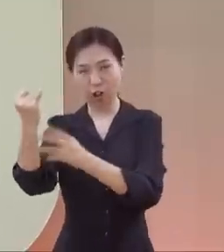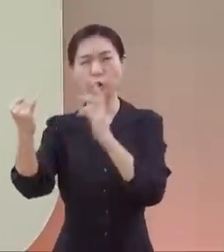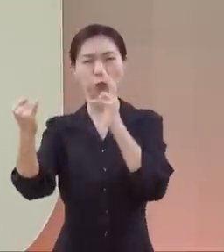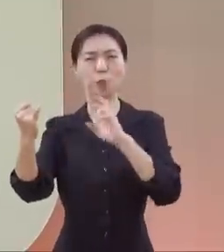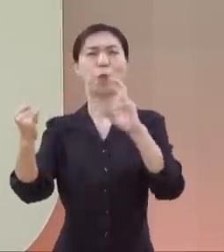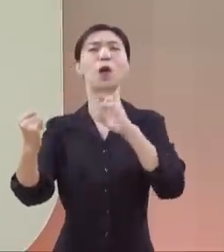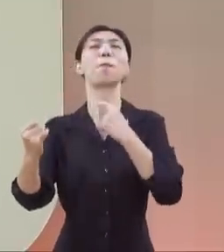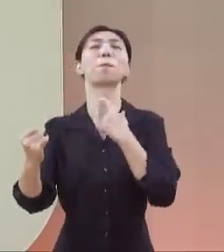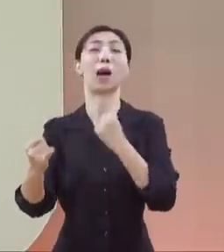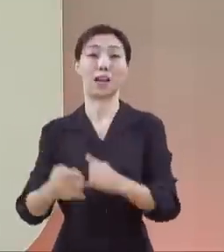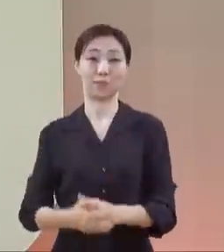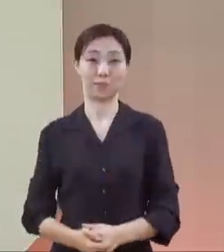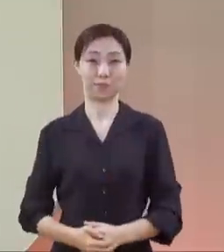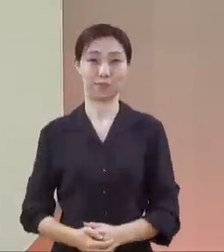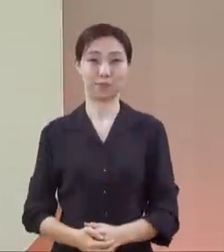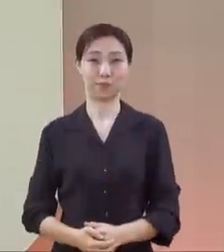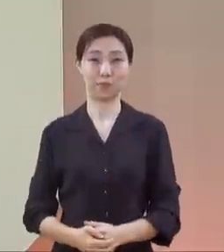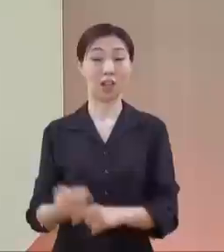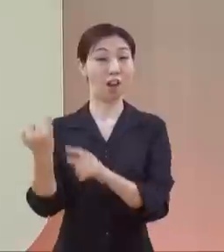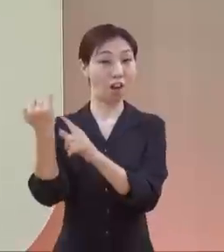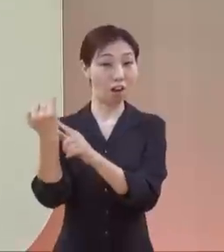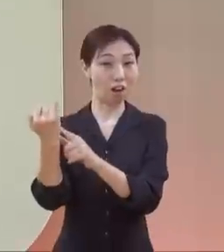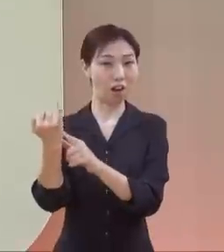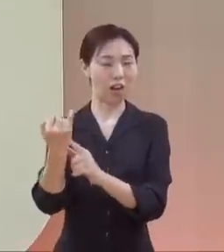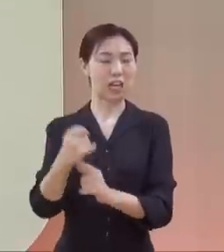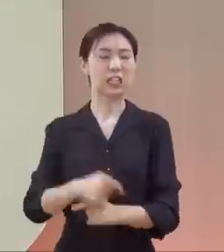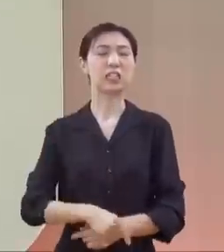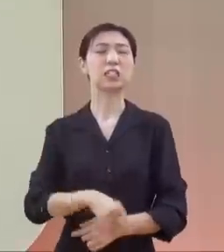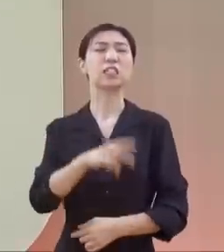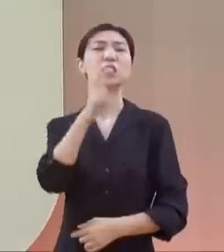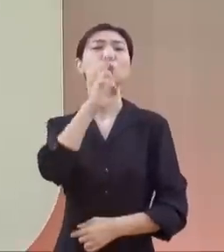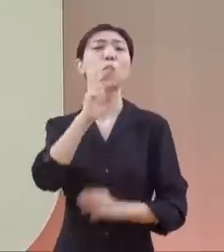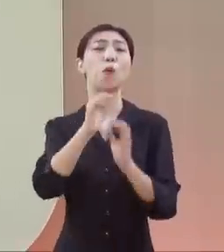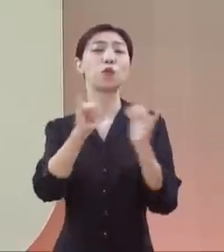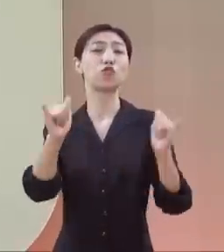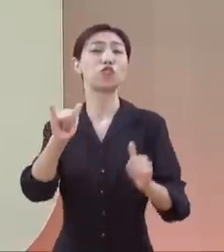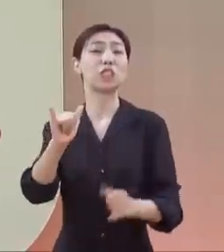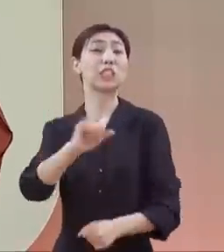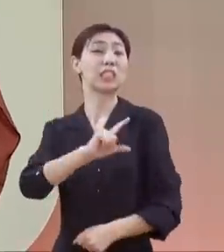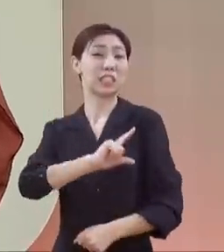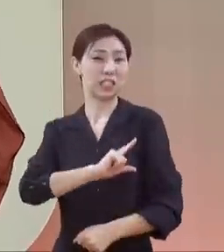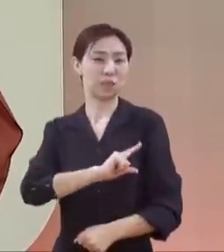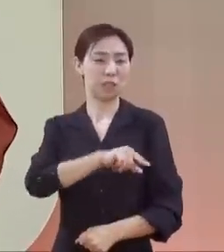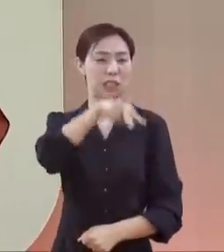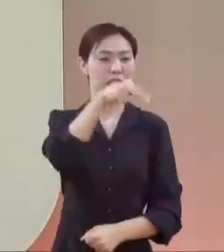바로 송춘희 가수분이 되겠습니다이